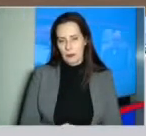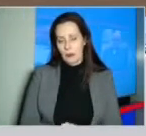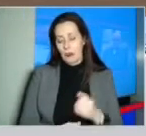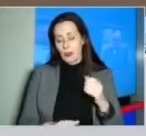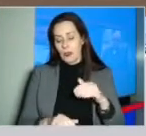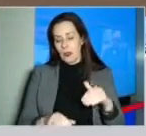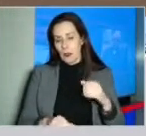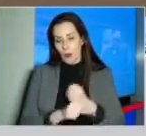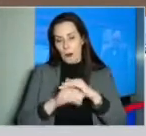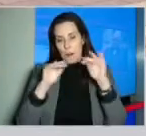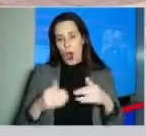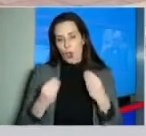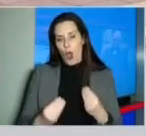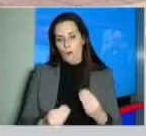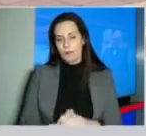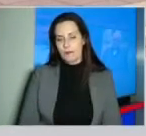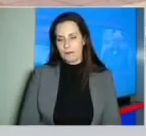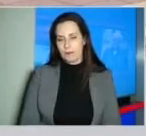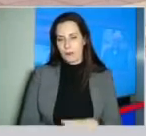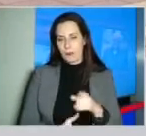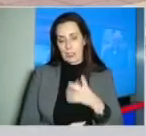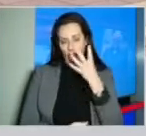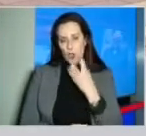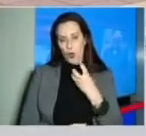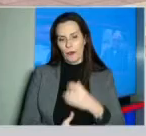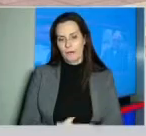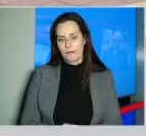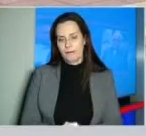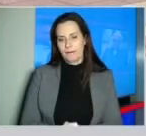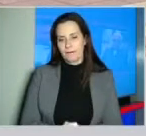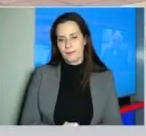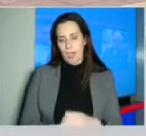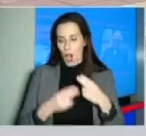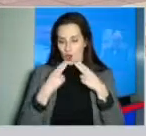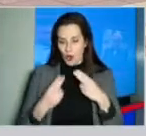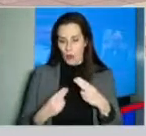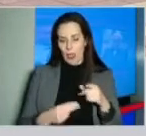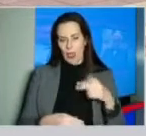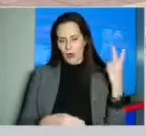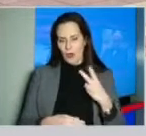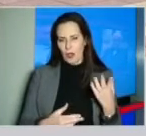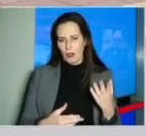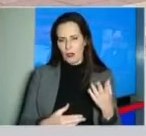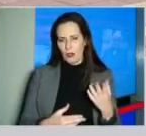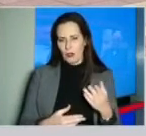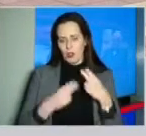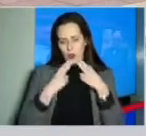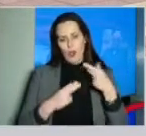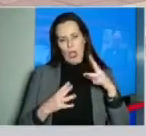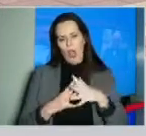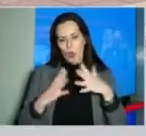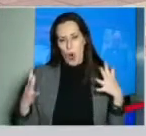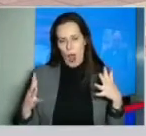טובים ונאלצים לעשות זאת, וזה מצער. אז התשובה היא כמובן תשובה מערכתית, הרבה יותר